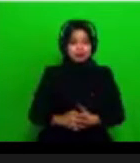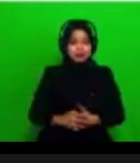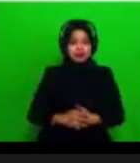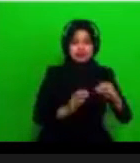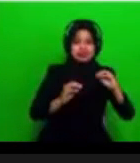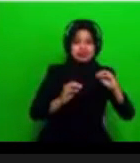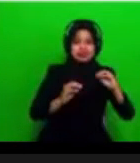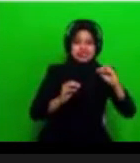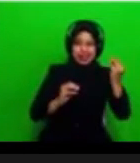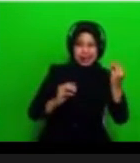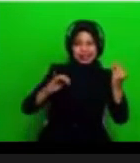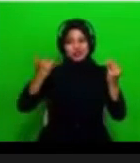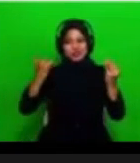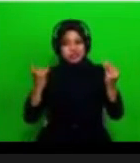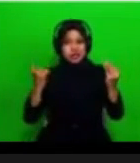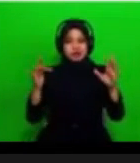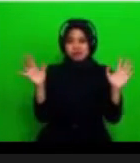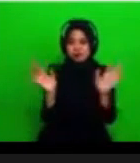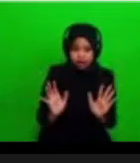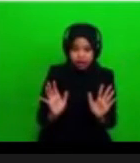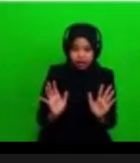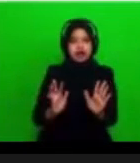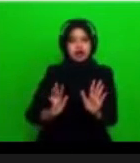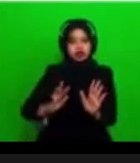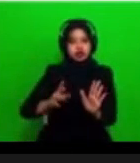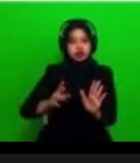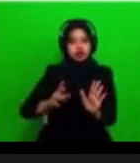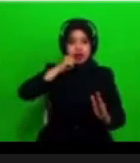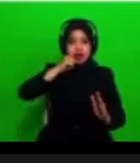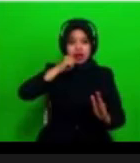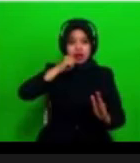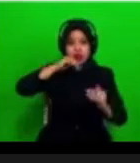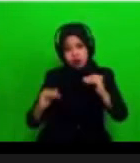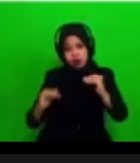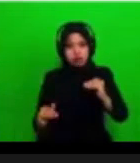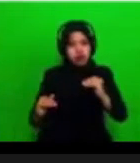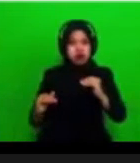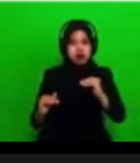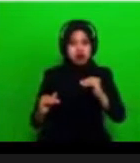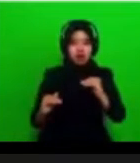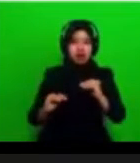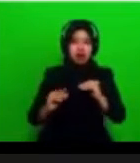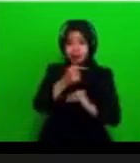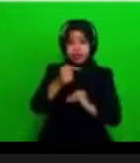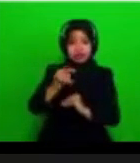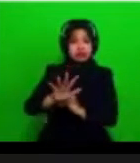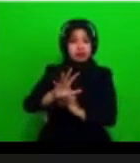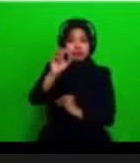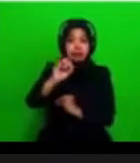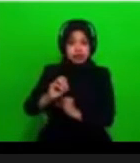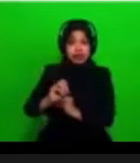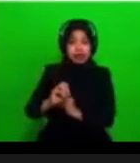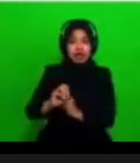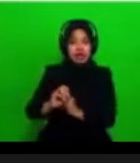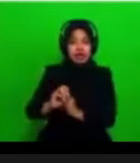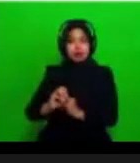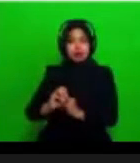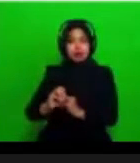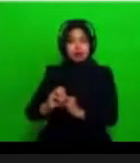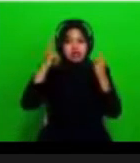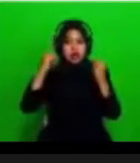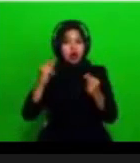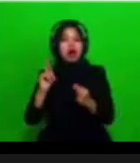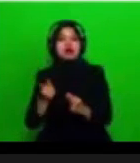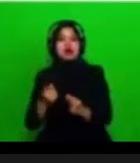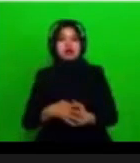Daerah di luar DKI dan DIY itu memiliki panah merah turun ke bawah. Ada yang minus 5% itu daerah non-DKI tapi di